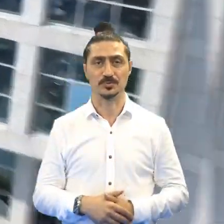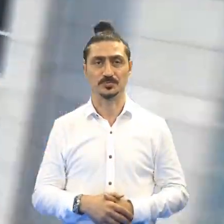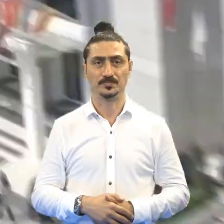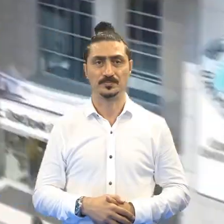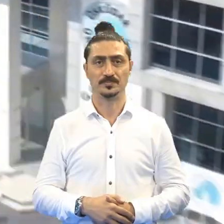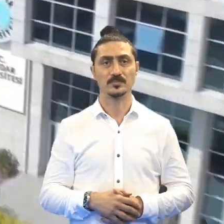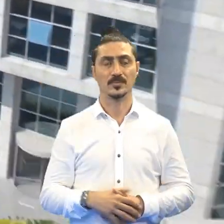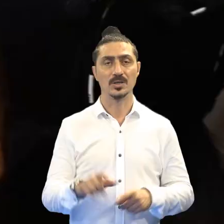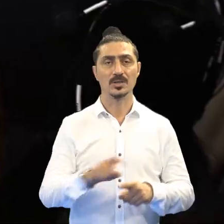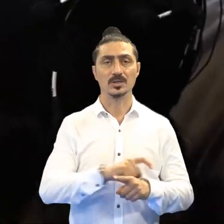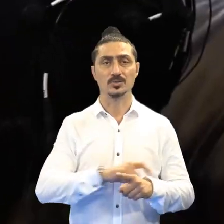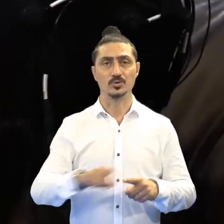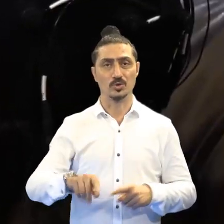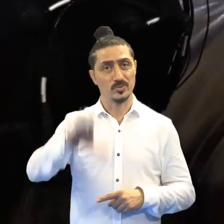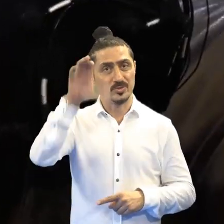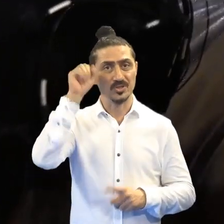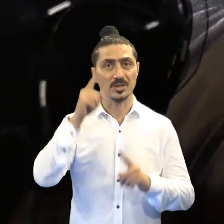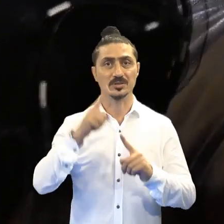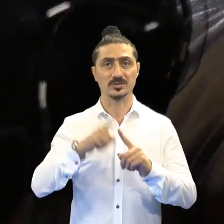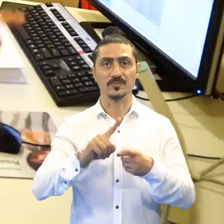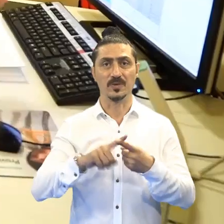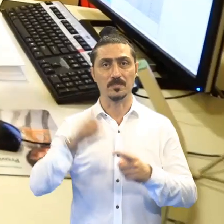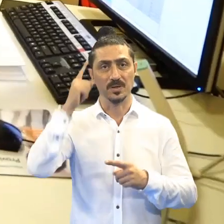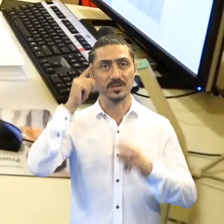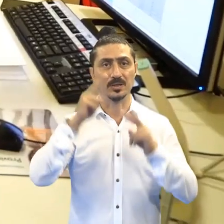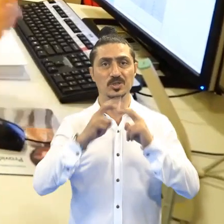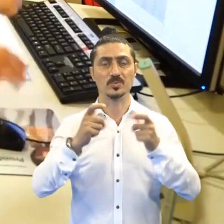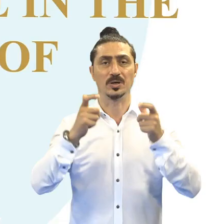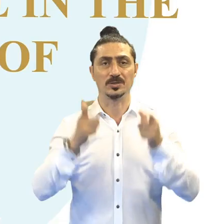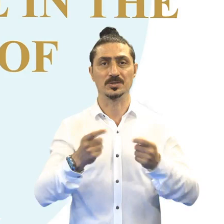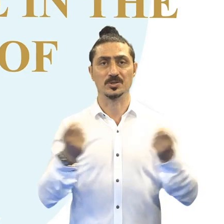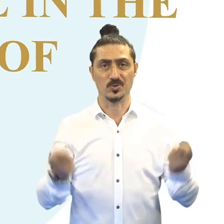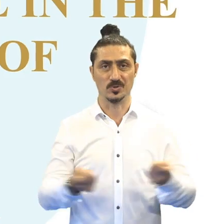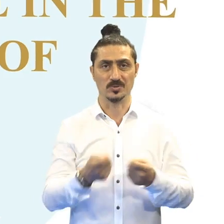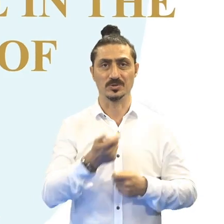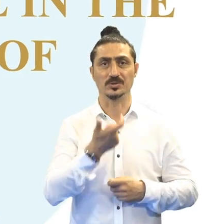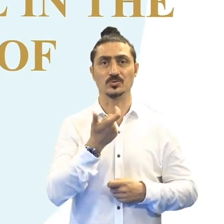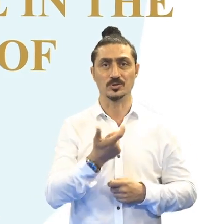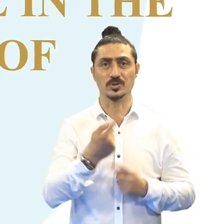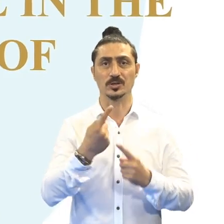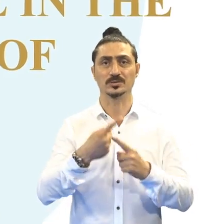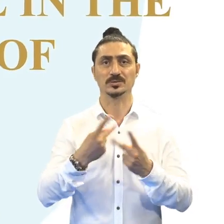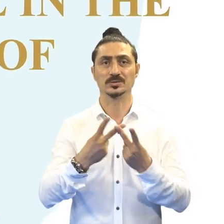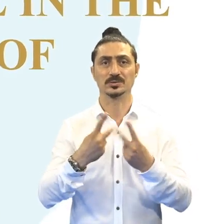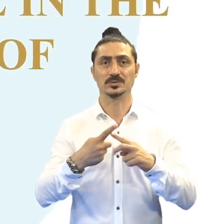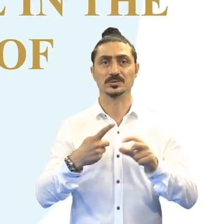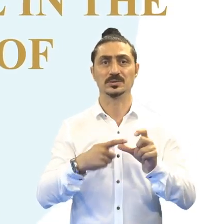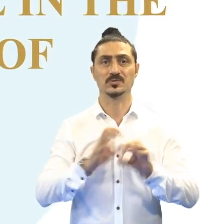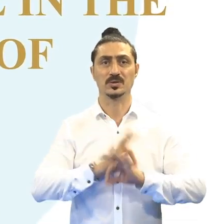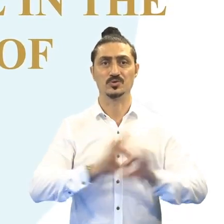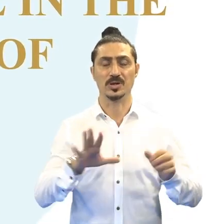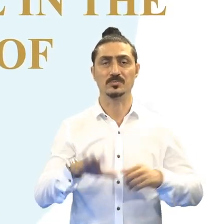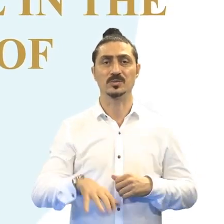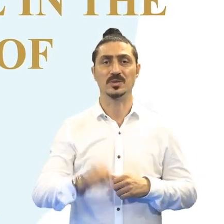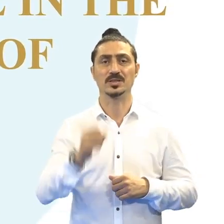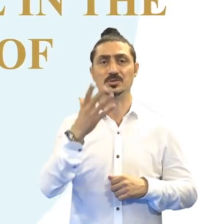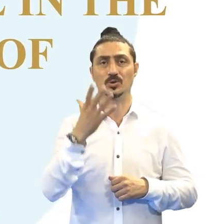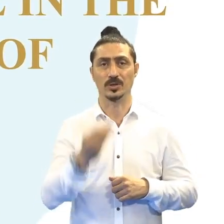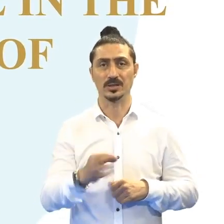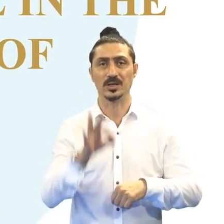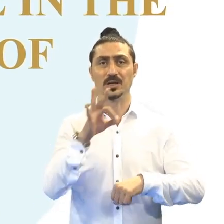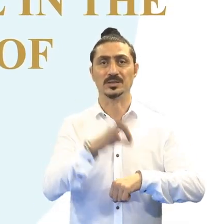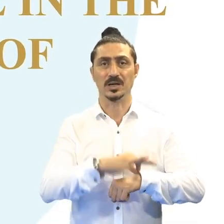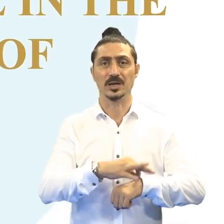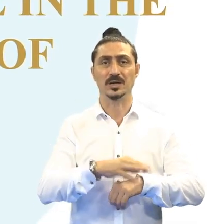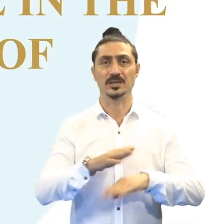daha yaklaşıyoruz. Nörobiyoloji, bilişsel tıp ve beyin araştırmaları alanındaki çalışmalarımızla UNESCO TWES'in